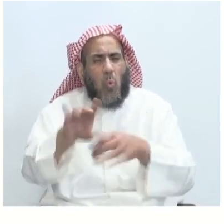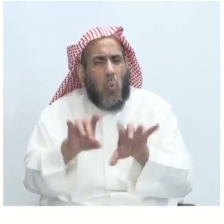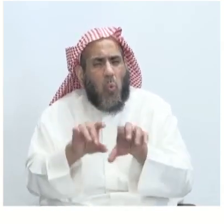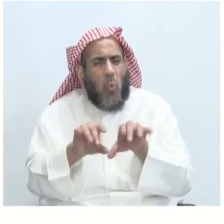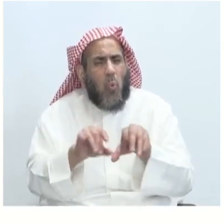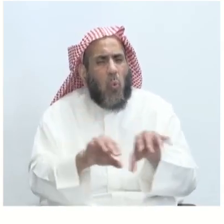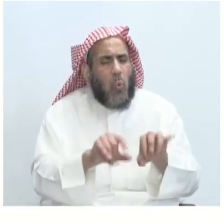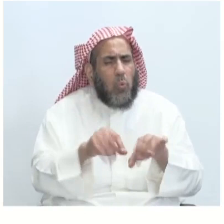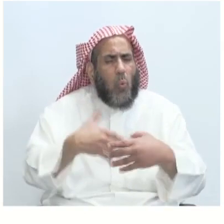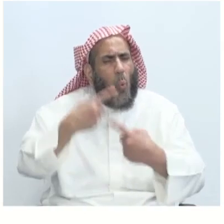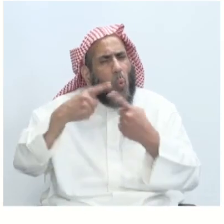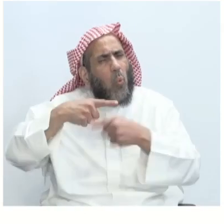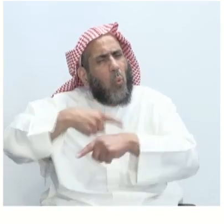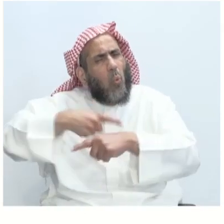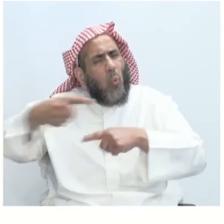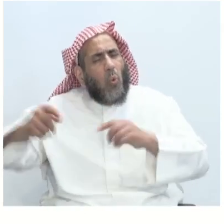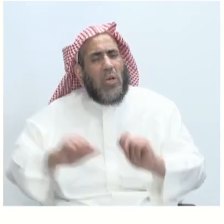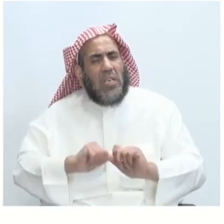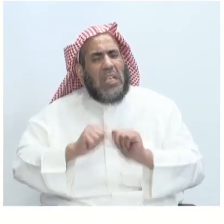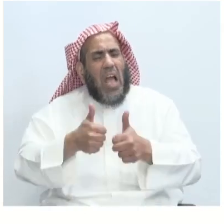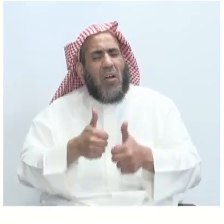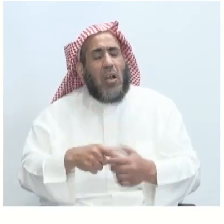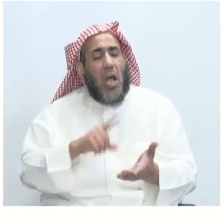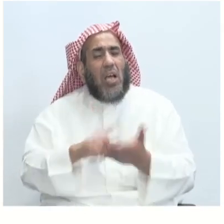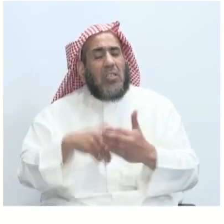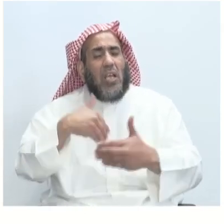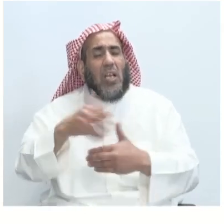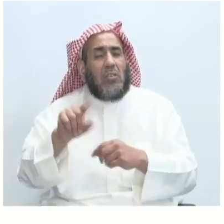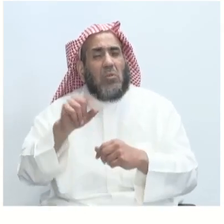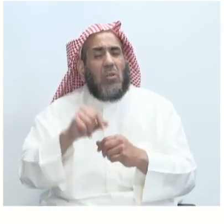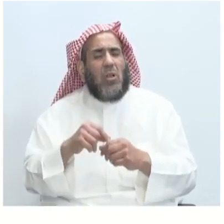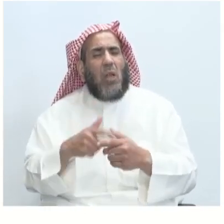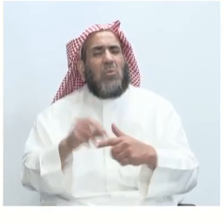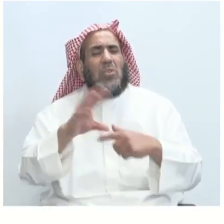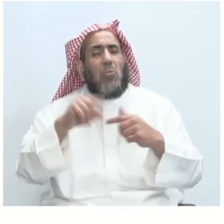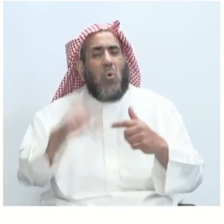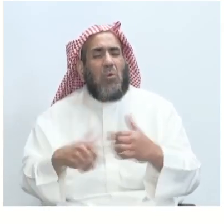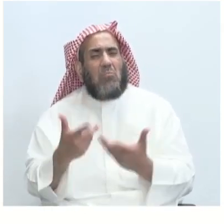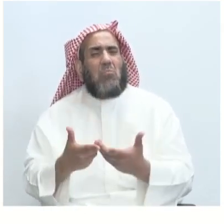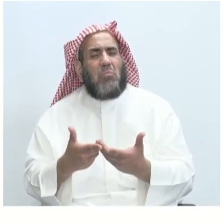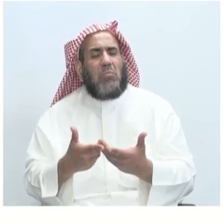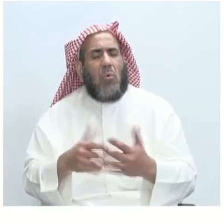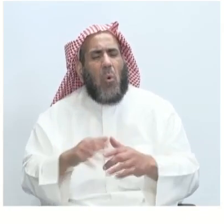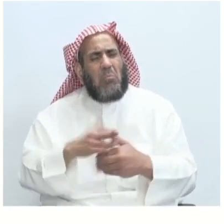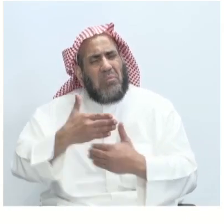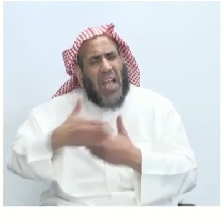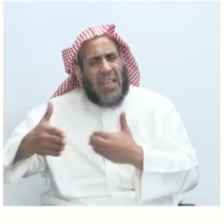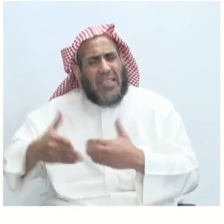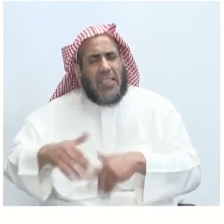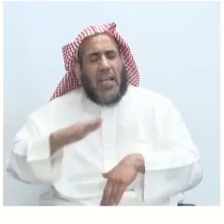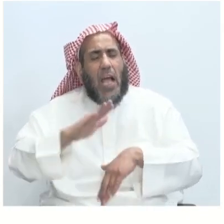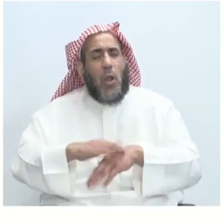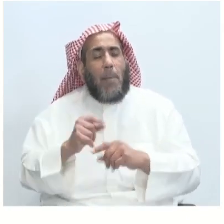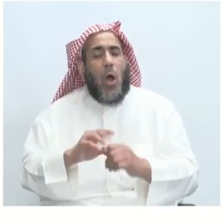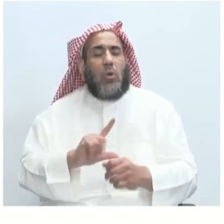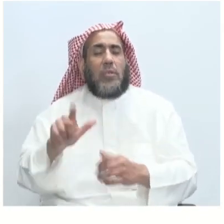فهذا دافع ادى الى احسنتم الى امر سلبي وابتعد عما